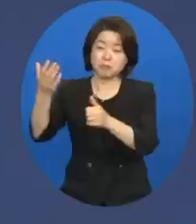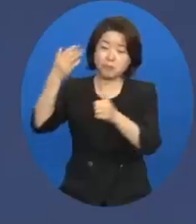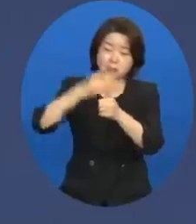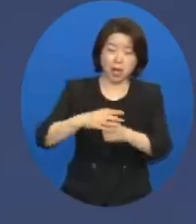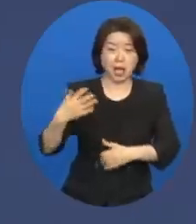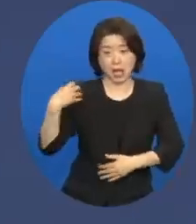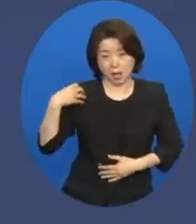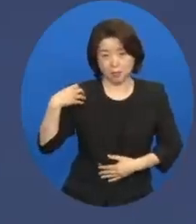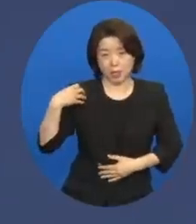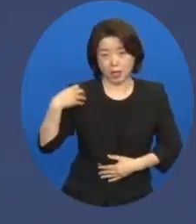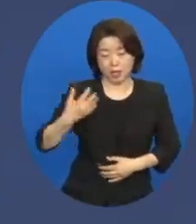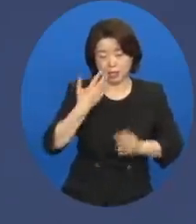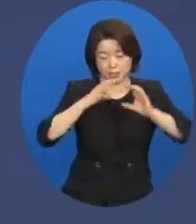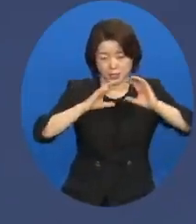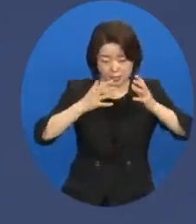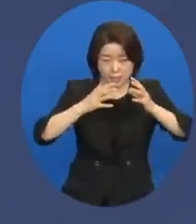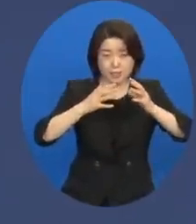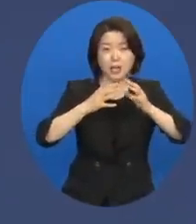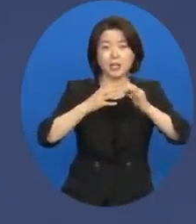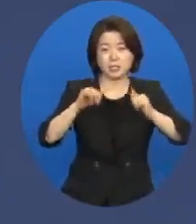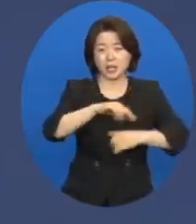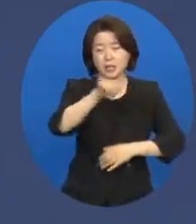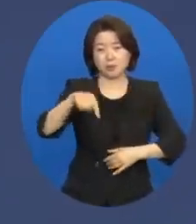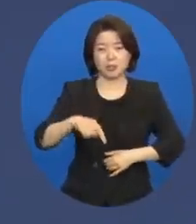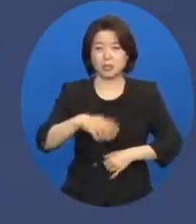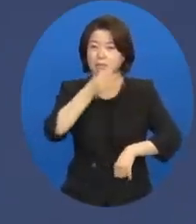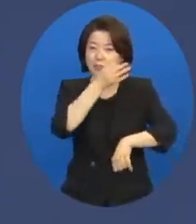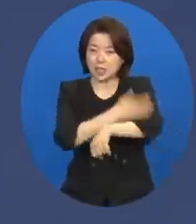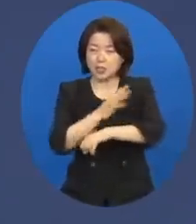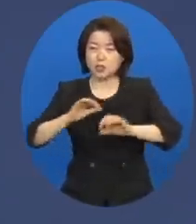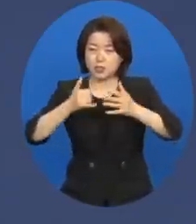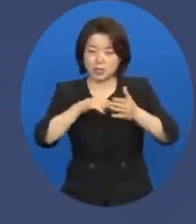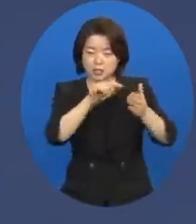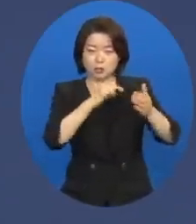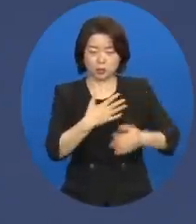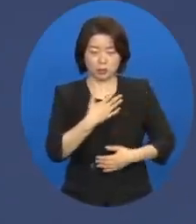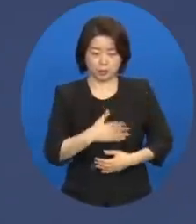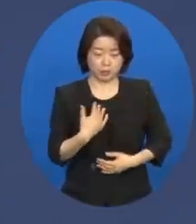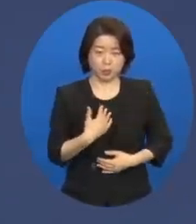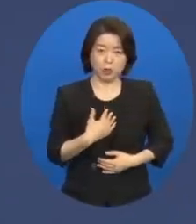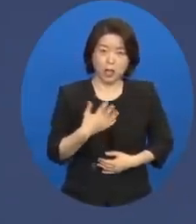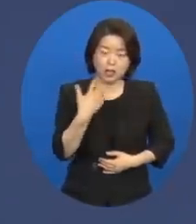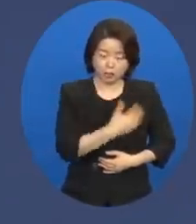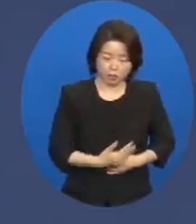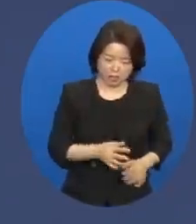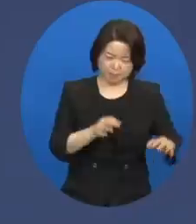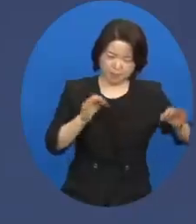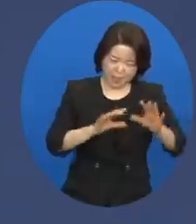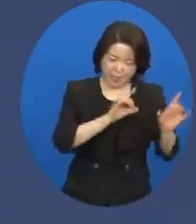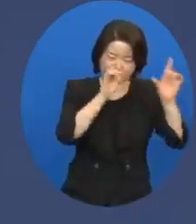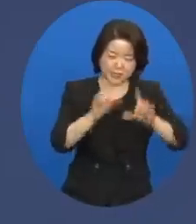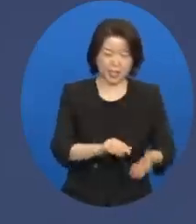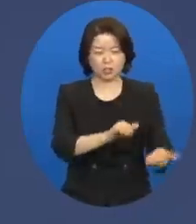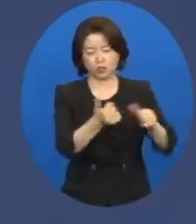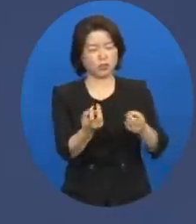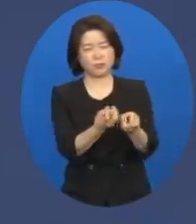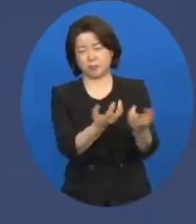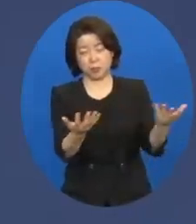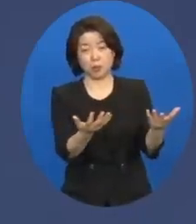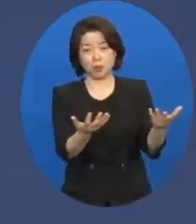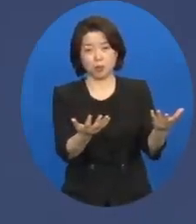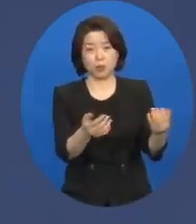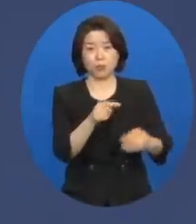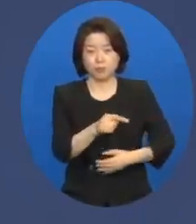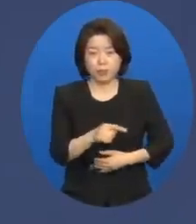감당해서 이스라엘은 단순히 그냥 세상에서 그냥 육신적인 잠깐 사는 날 동안 죽는 건 어쩔 수 없고 그냥